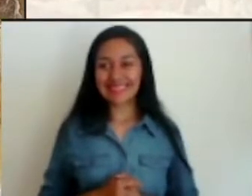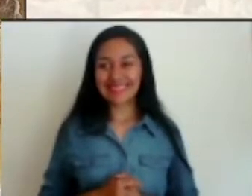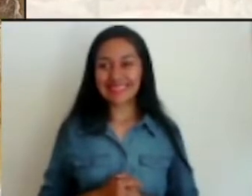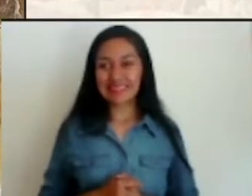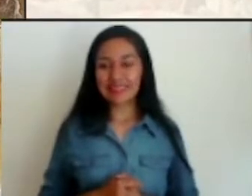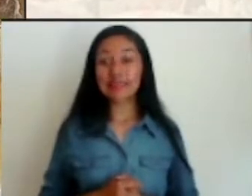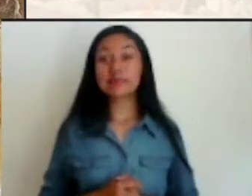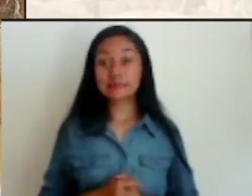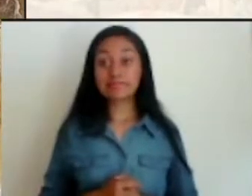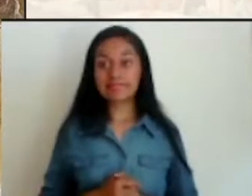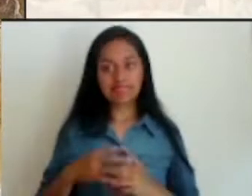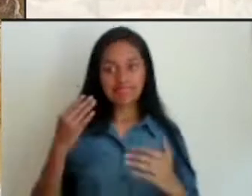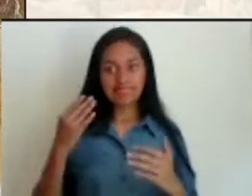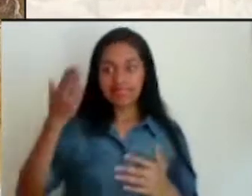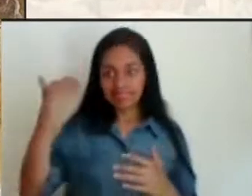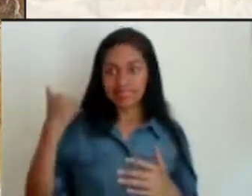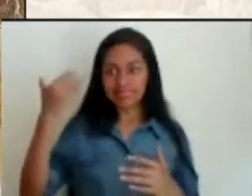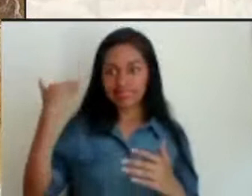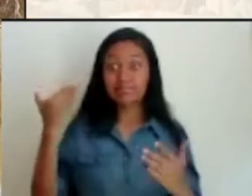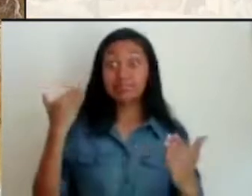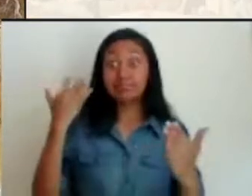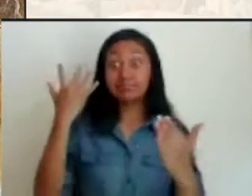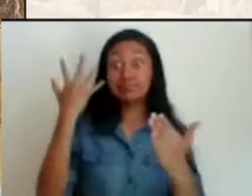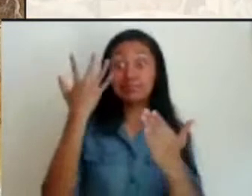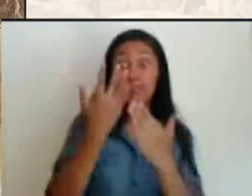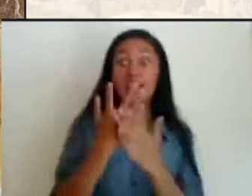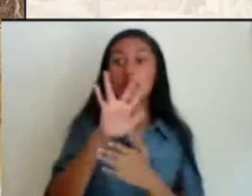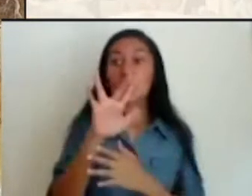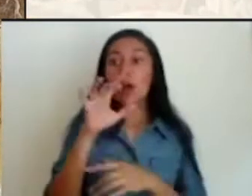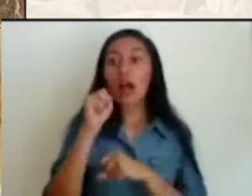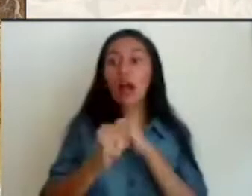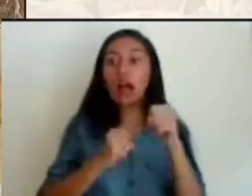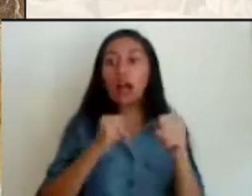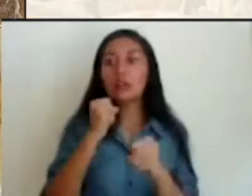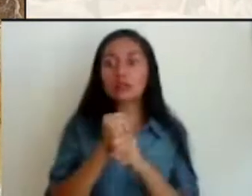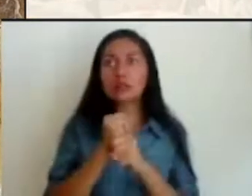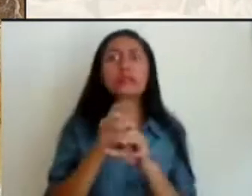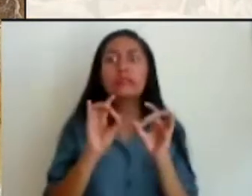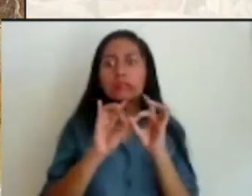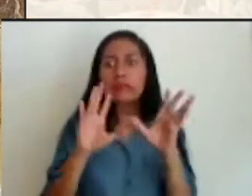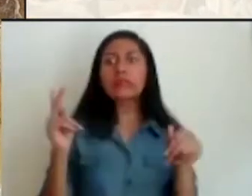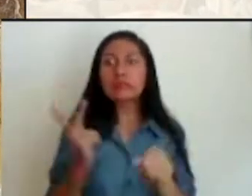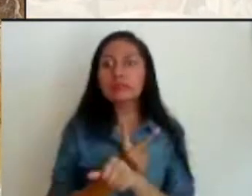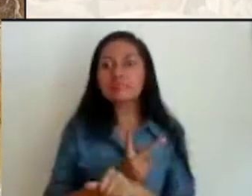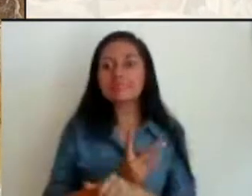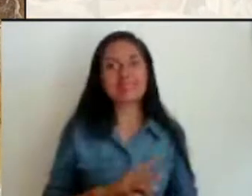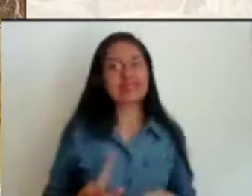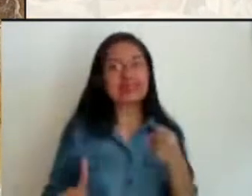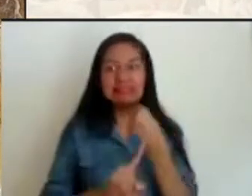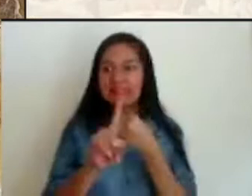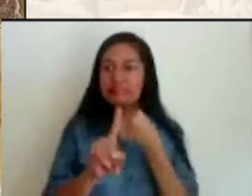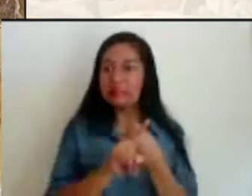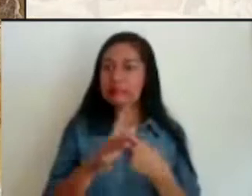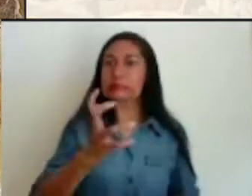A 50 anni dell'anterior viene una grave epidemia, que además coincide con serios problemas de todo tipo de